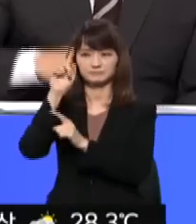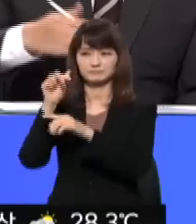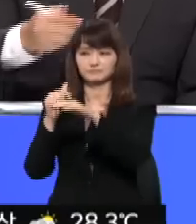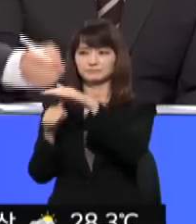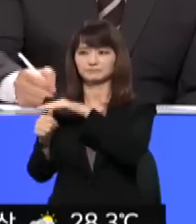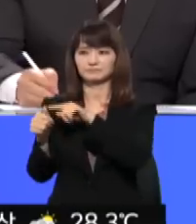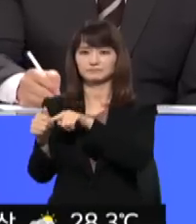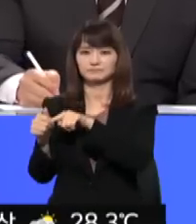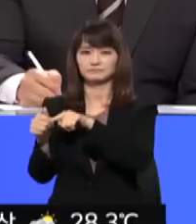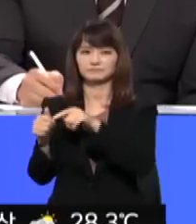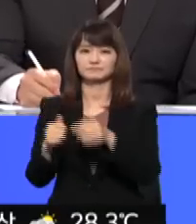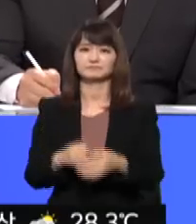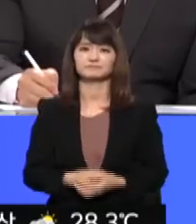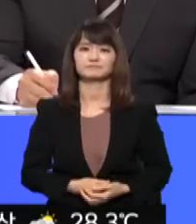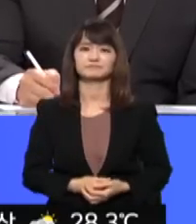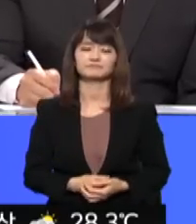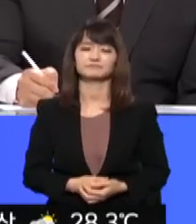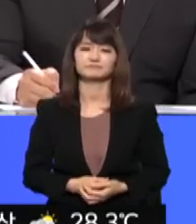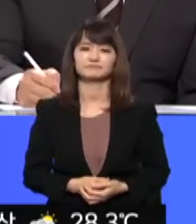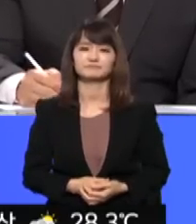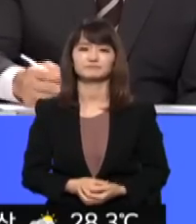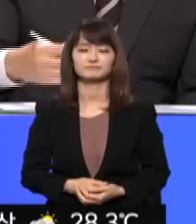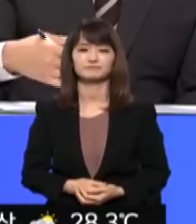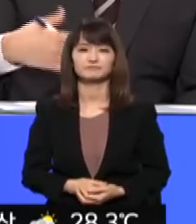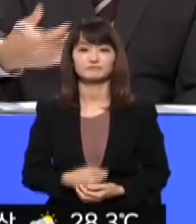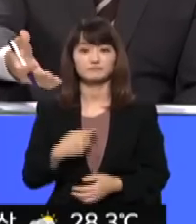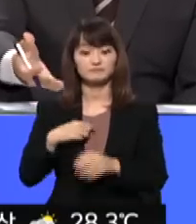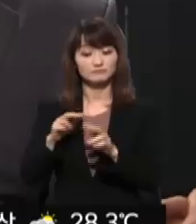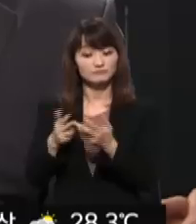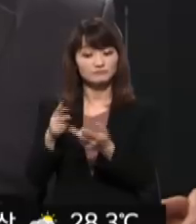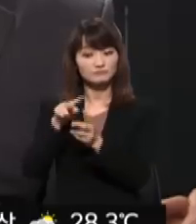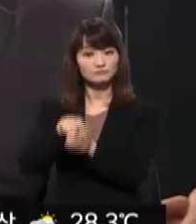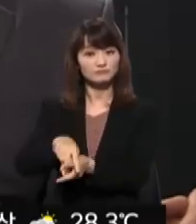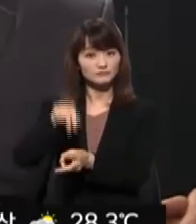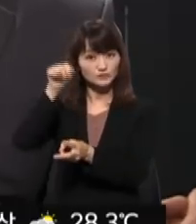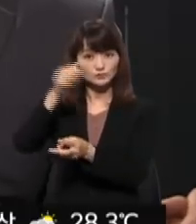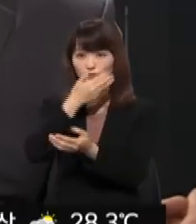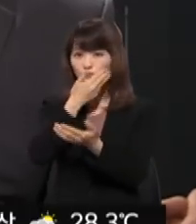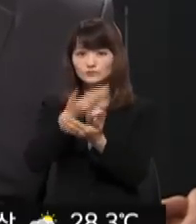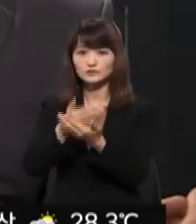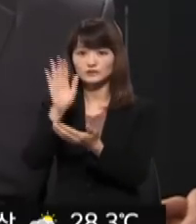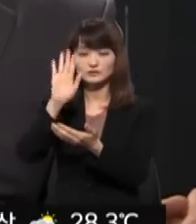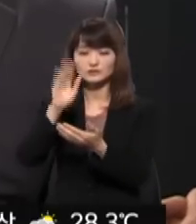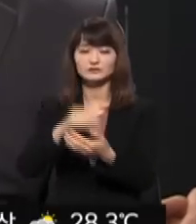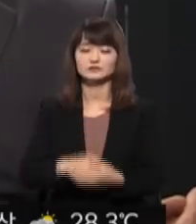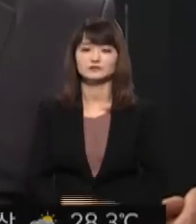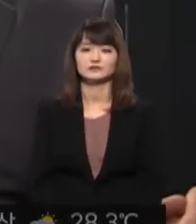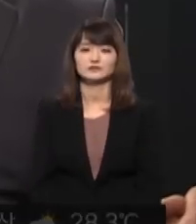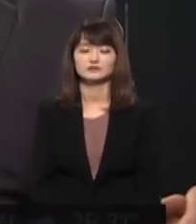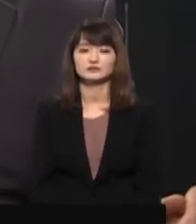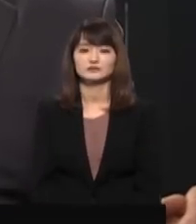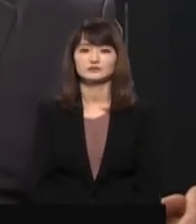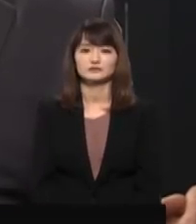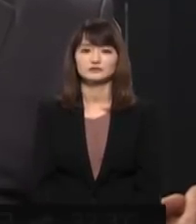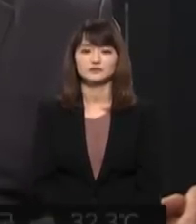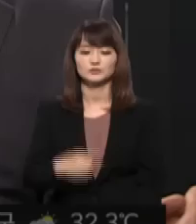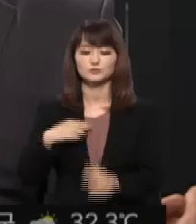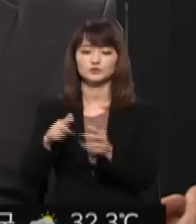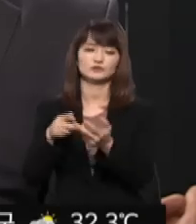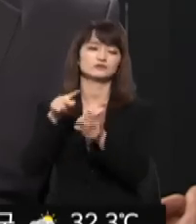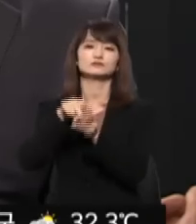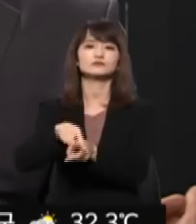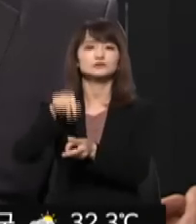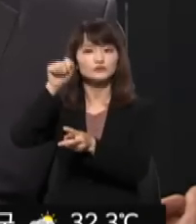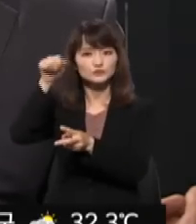대표는 그런 그 느낌이 있습니다 본인의 출마하는게 중요한게 아니고 제 생각에는 본인이 출마해서 당선되고